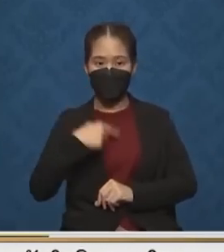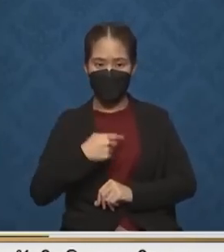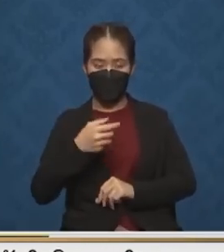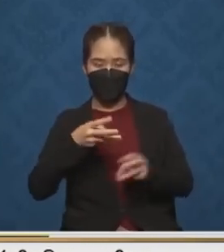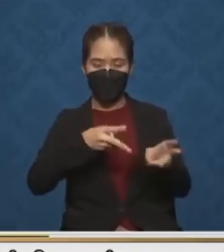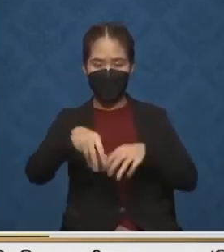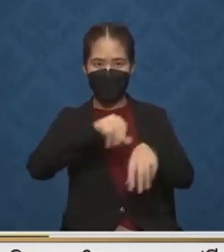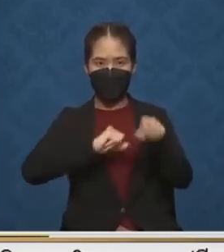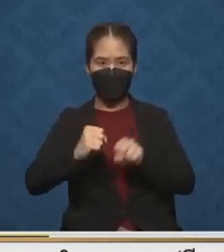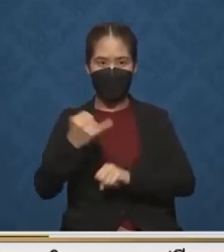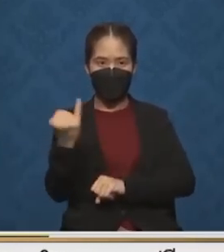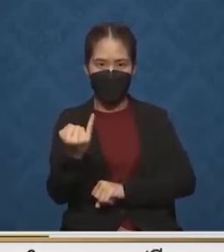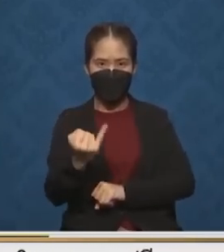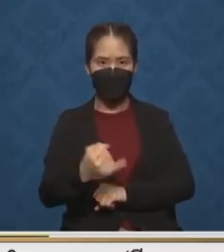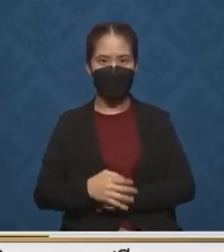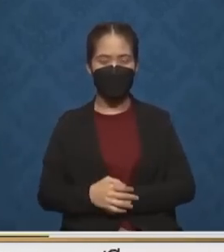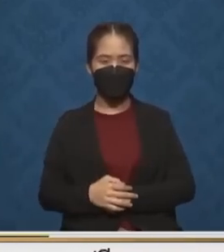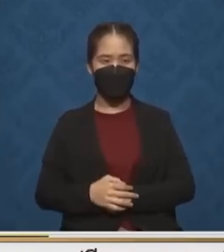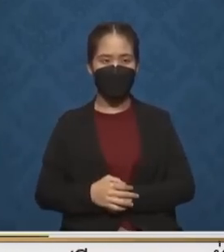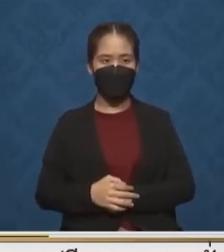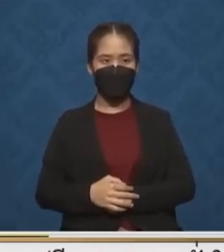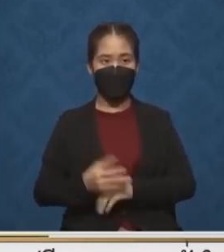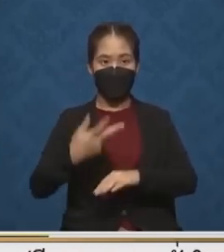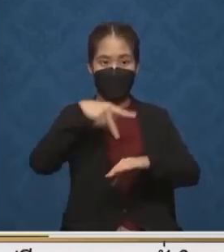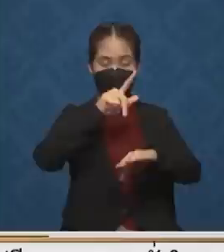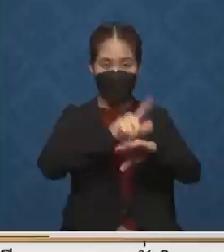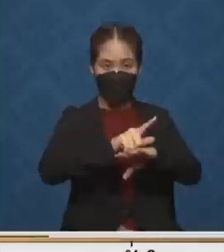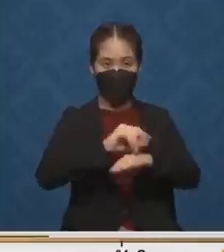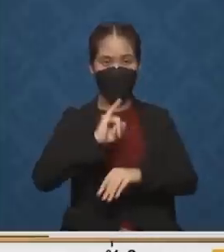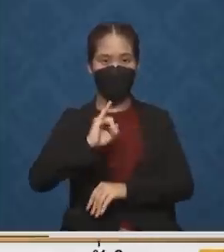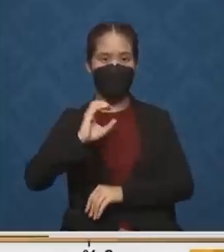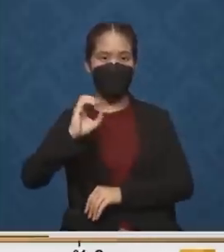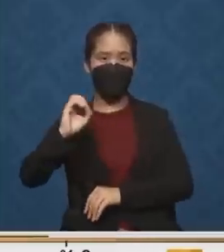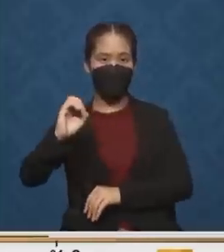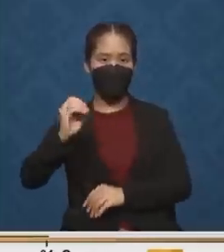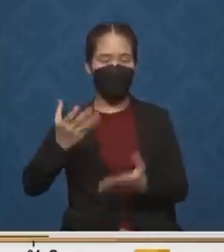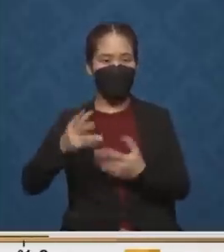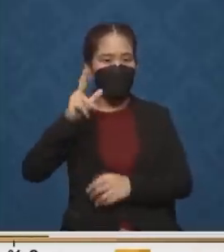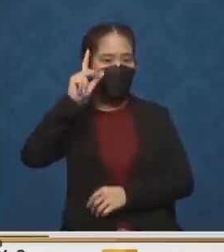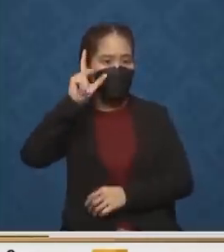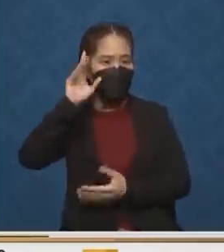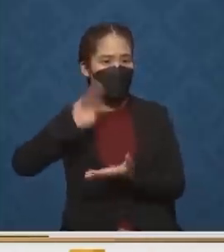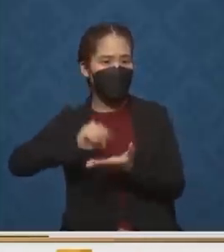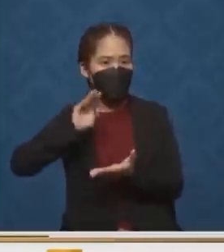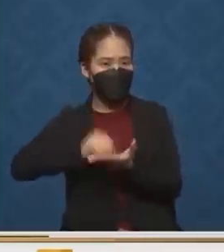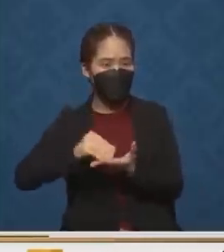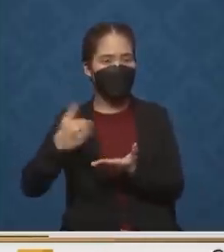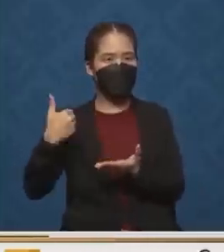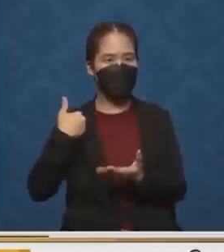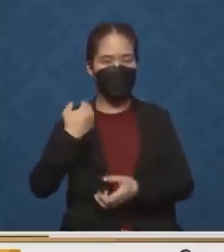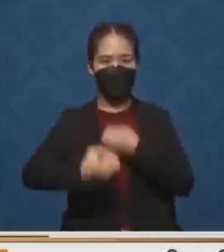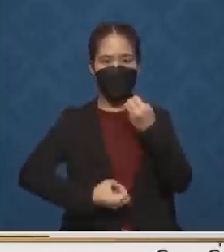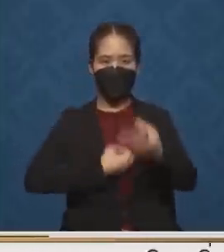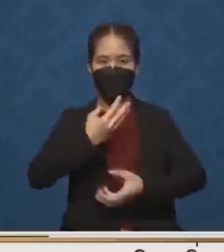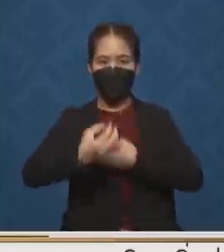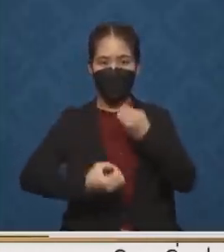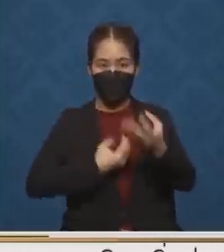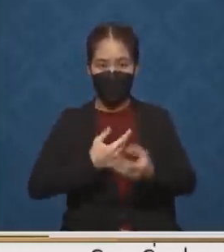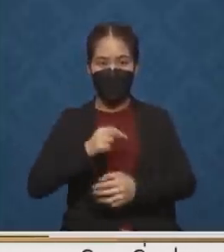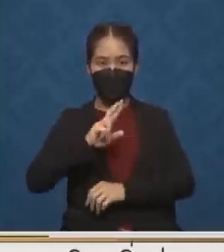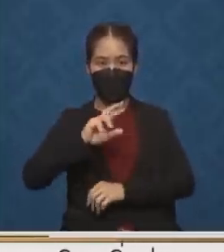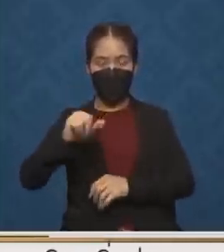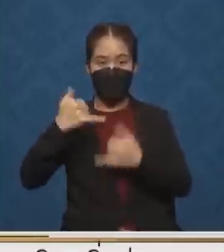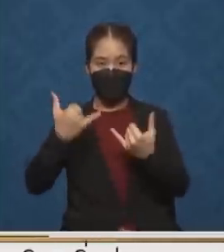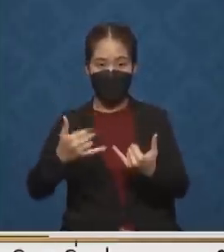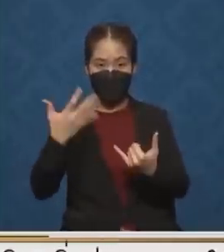อปรบัติการข้อมูลข่างสารมีการอภิปรายในสัพ่แหงนี้